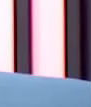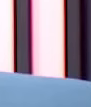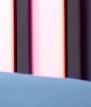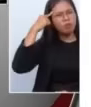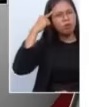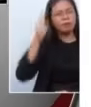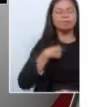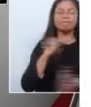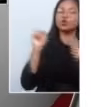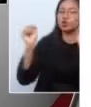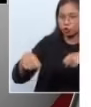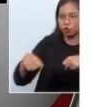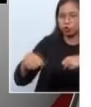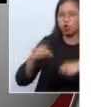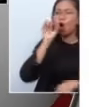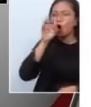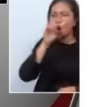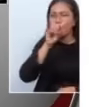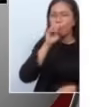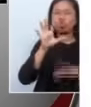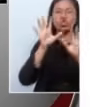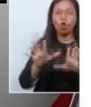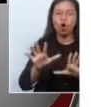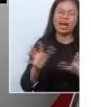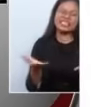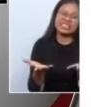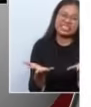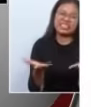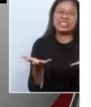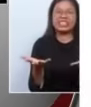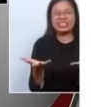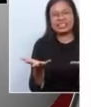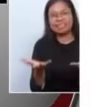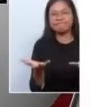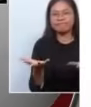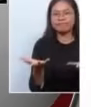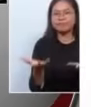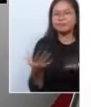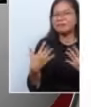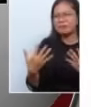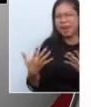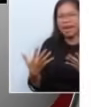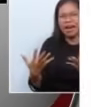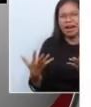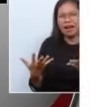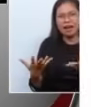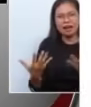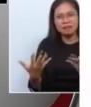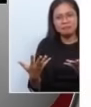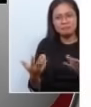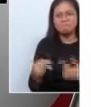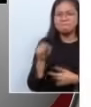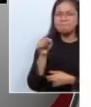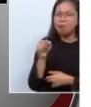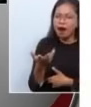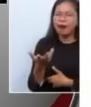sudah beda koalisi ke dalam kubu baru itu kan tentu perlu ada semacam akomodasi yang perlu dibicarakan ya, dan itu tentu tidak mudah